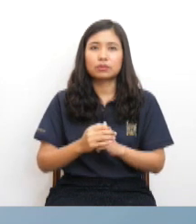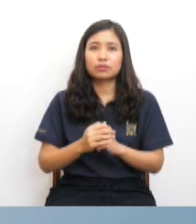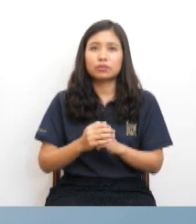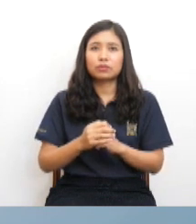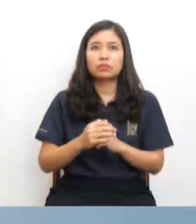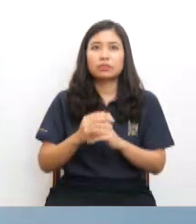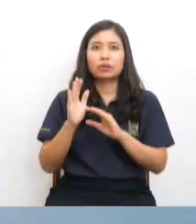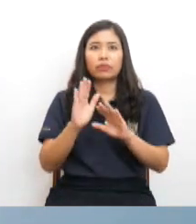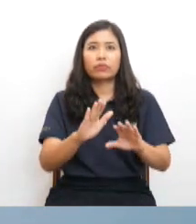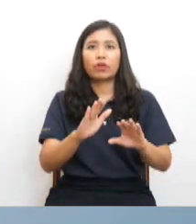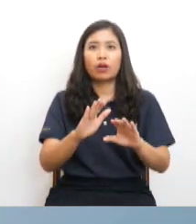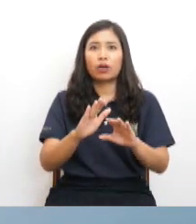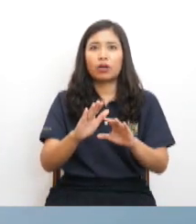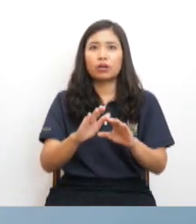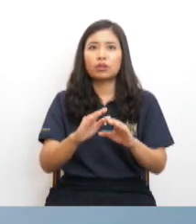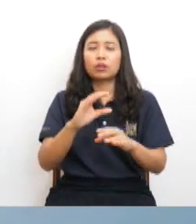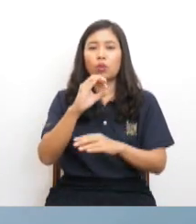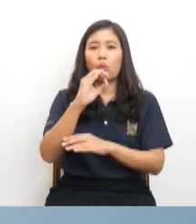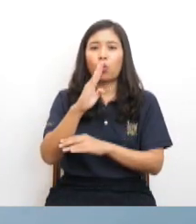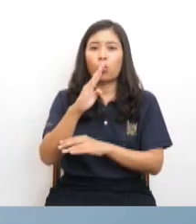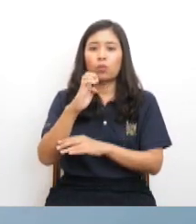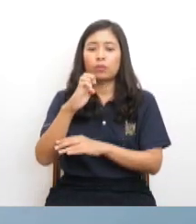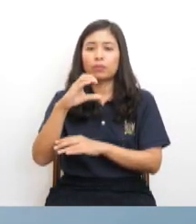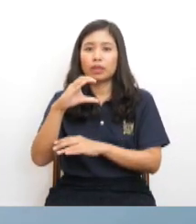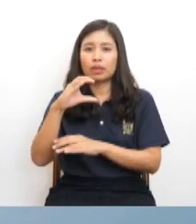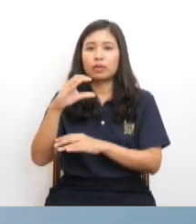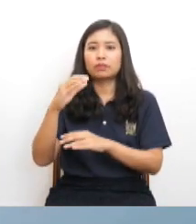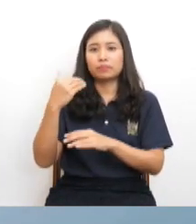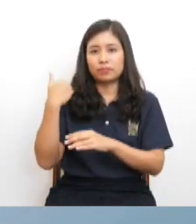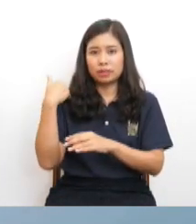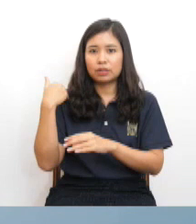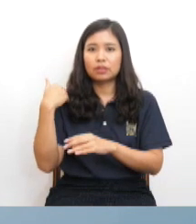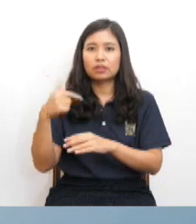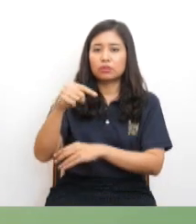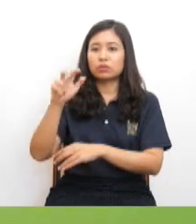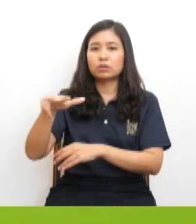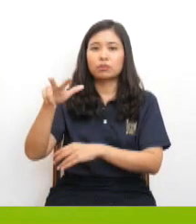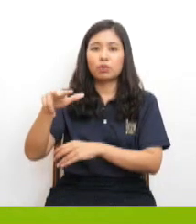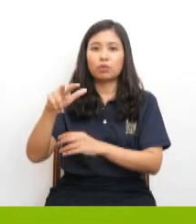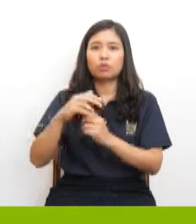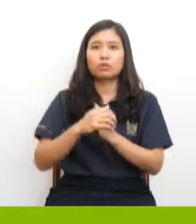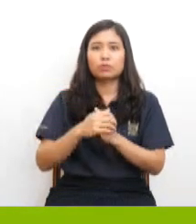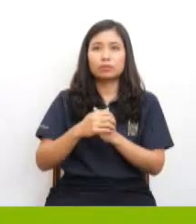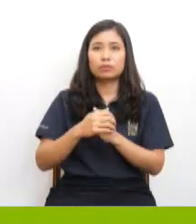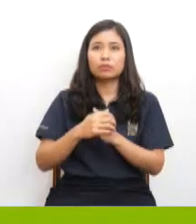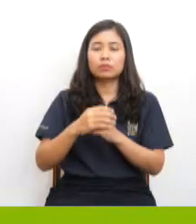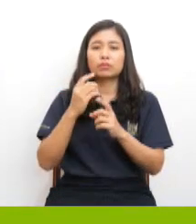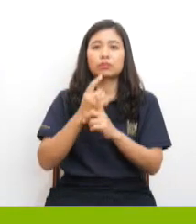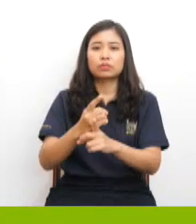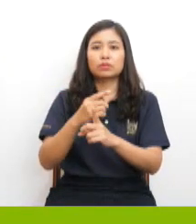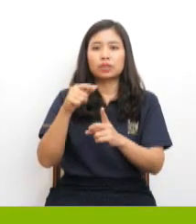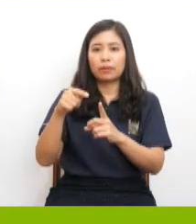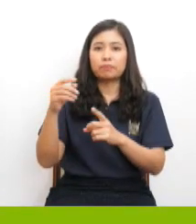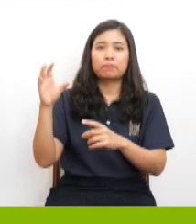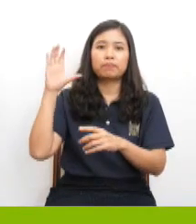ไว้ในโอเบก Channel ที่ให้พวกเราได้ชมในตั้งแต่วันจันทร์ถึงวันศุกร์ก็จะเป็นรายการที่เราแขวนไว้ให้